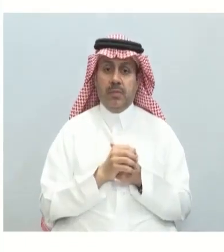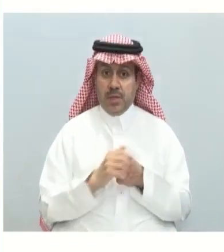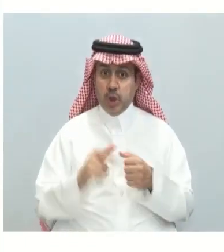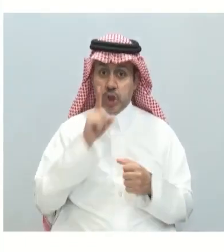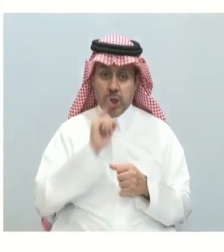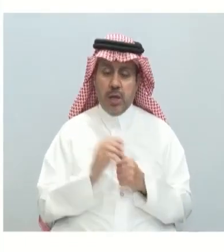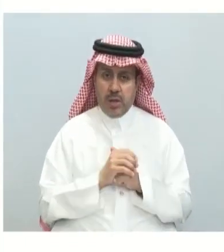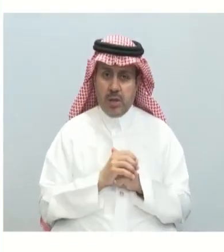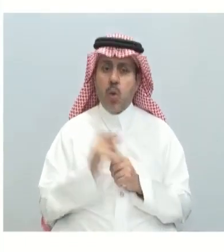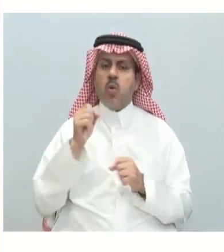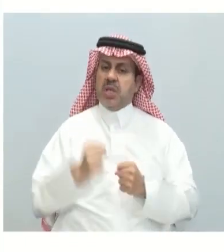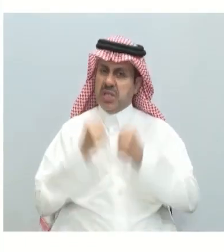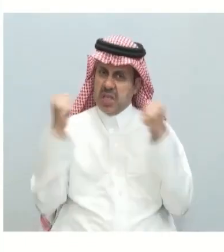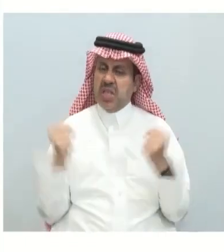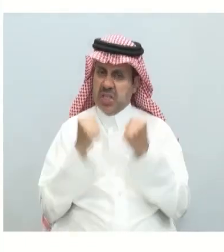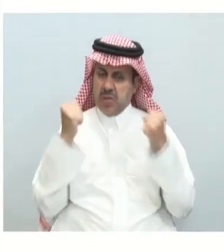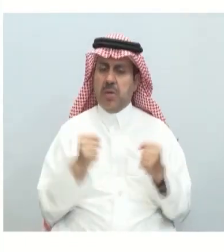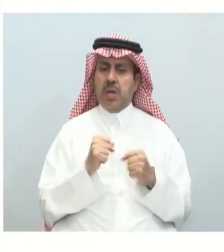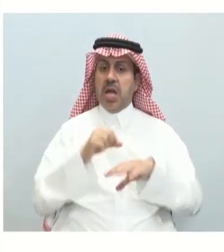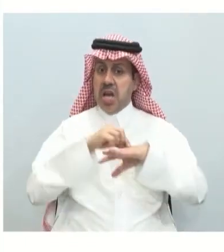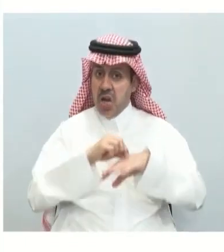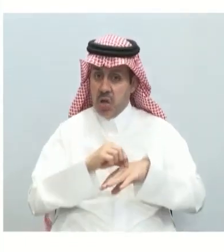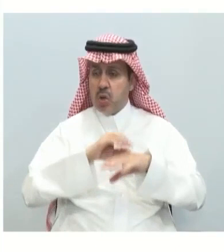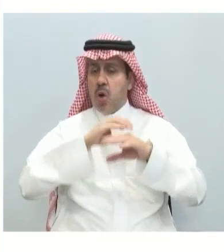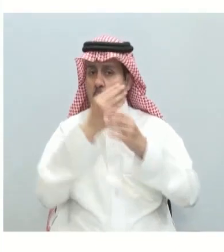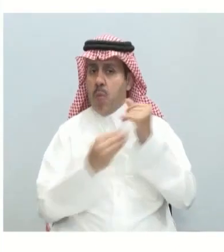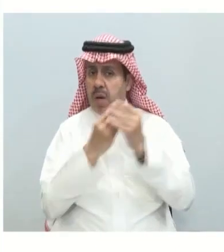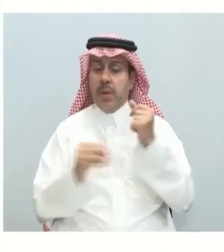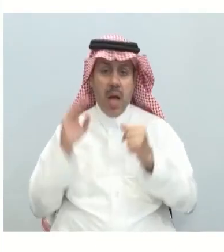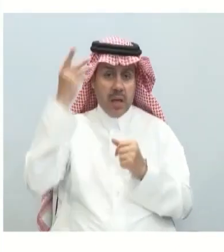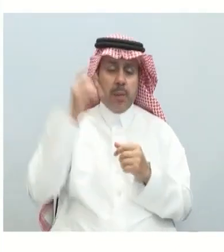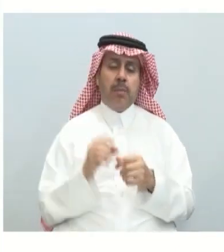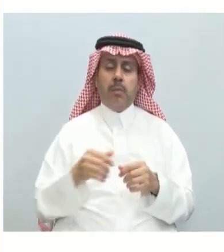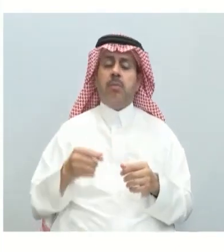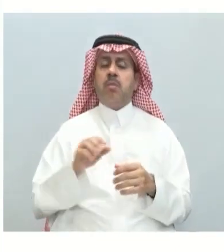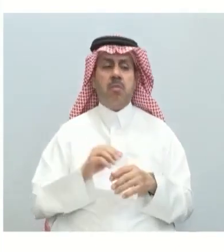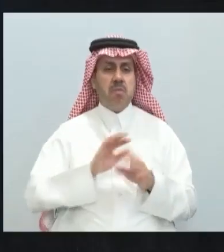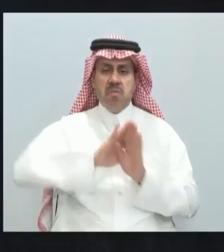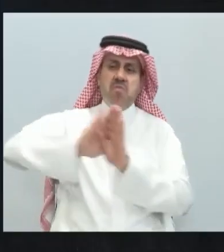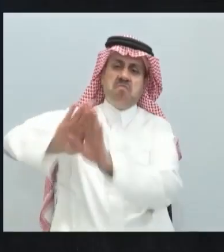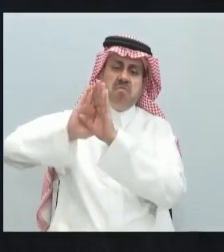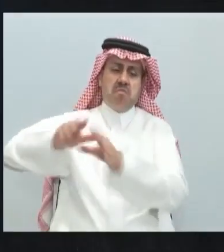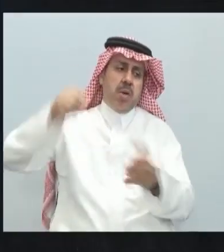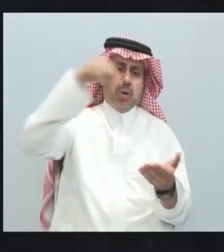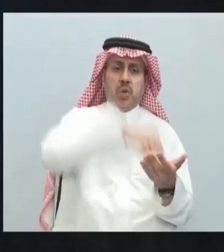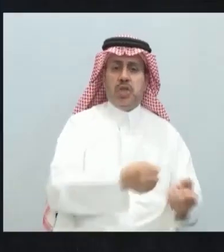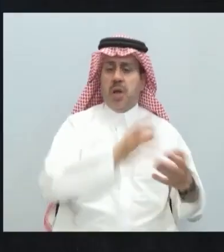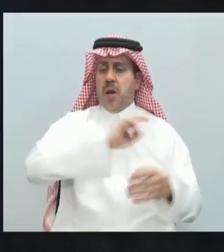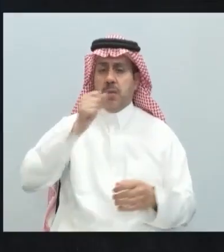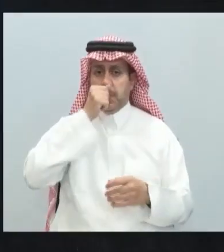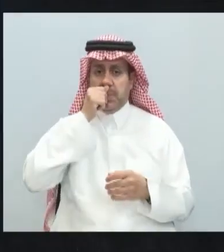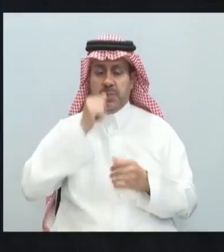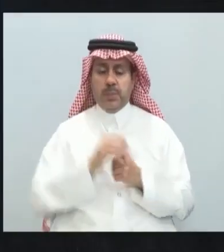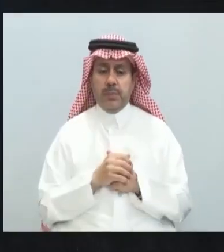ايها الطالب وسيسعى جاهدا لمنع ذريتهما من دخولها كما اخرج قال لا يفتننكم